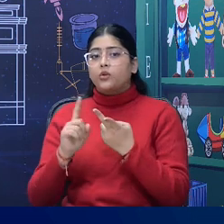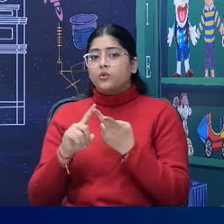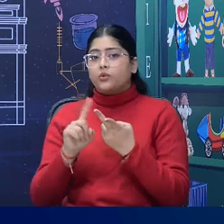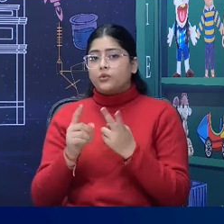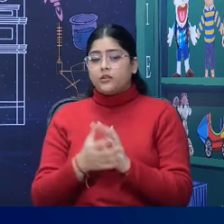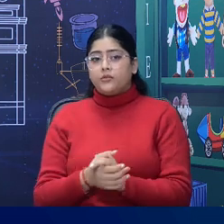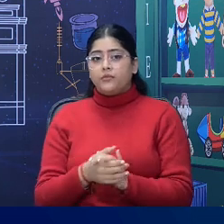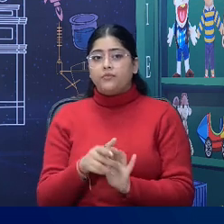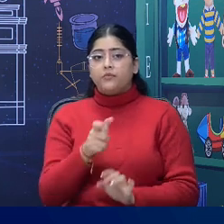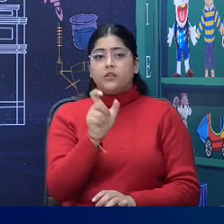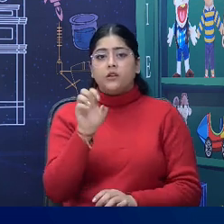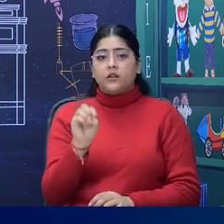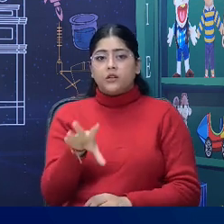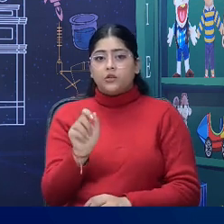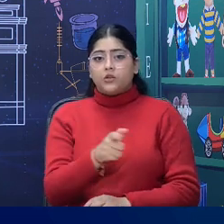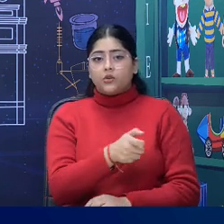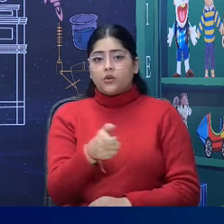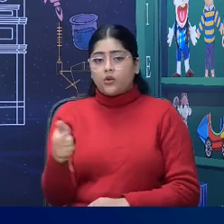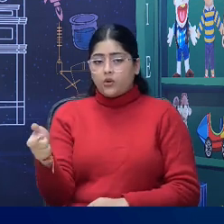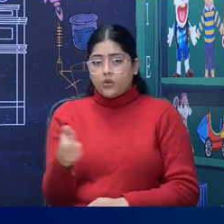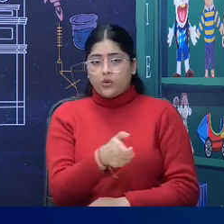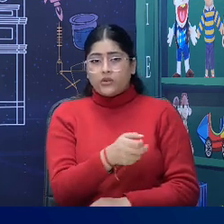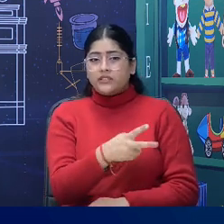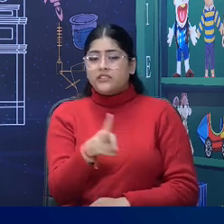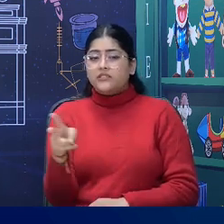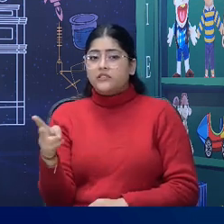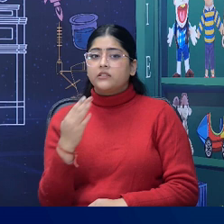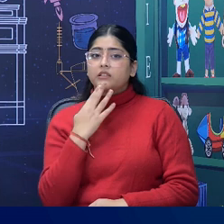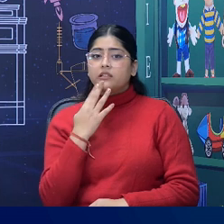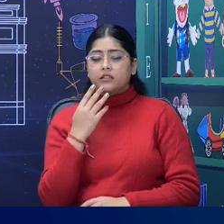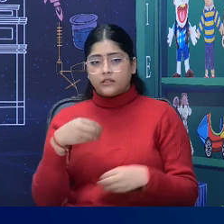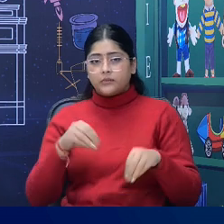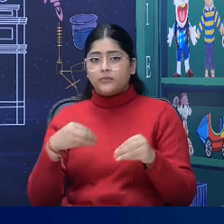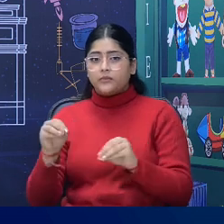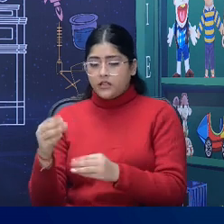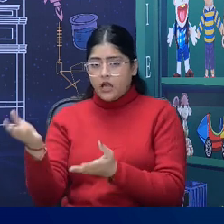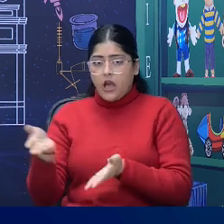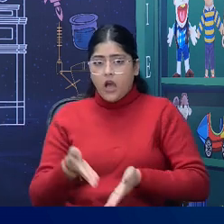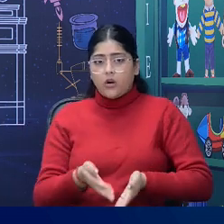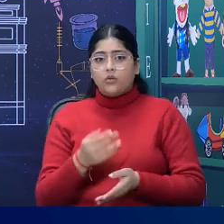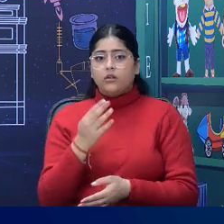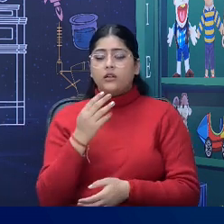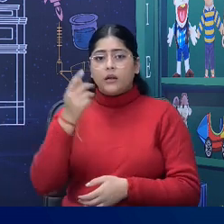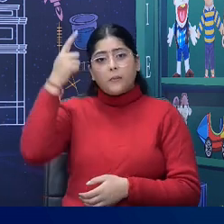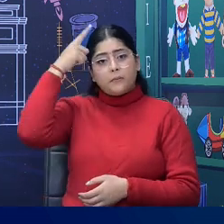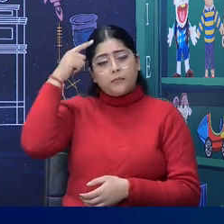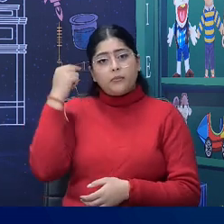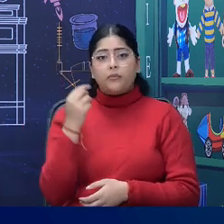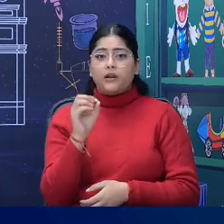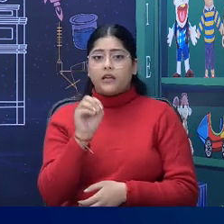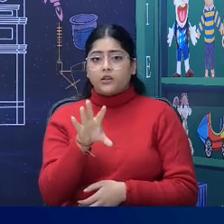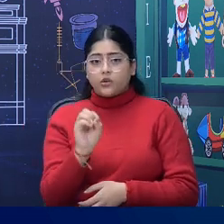लेलो टच रंग बंगे ट टॉर्च काला टॉर्च पीला